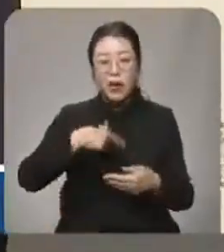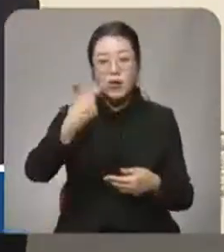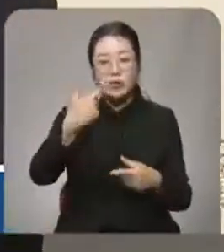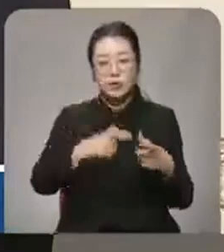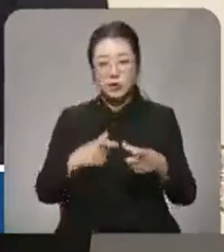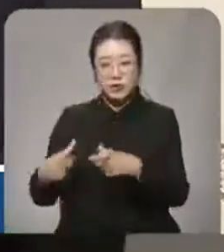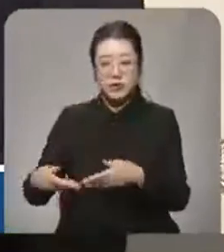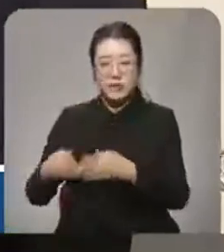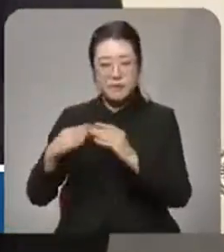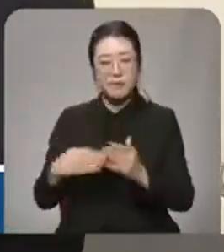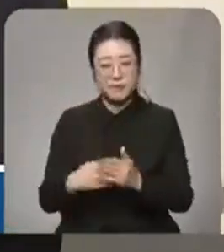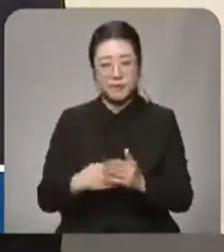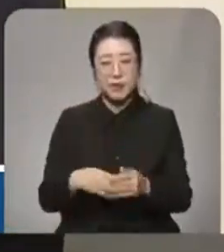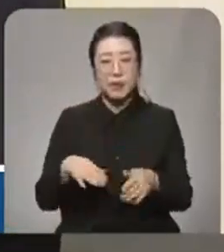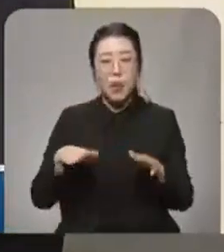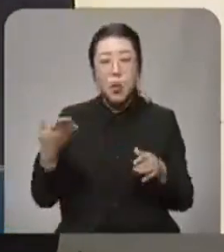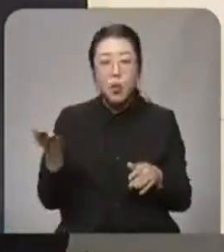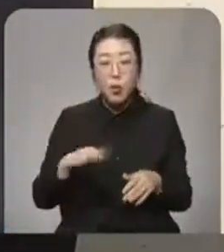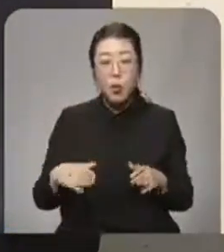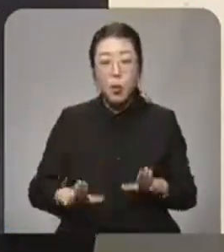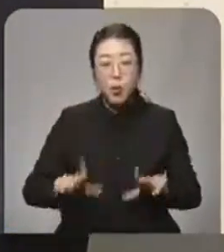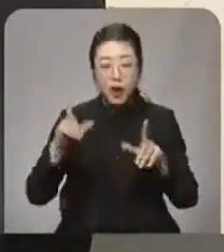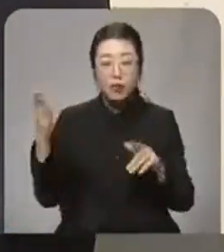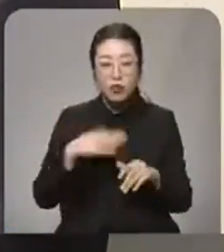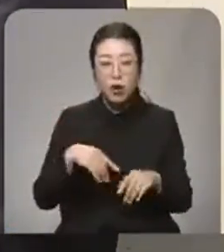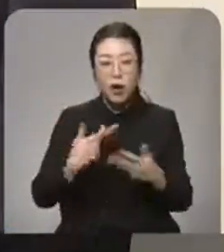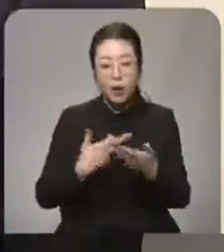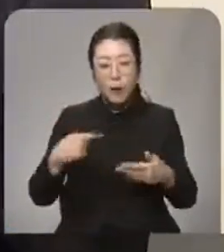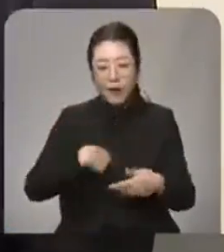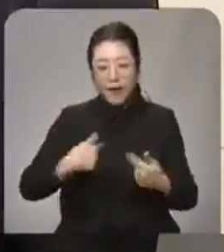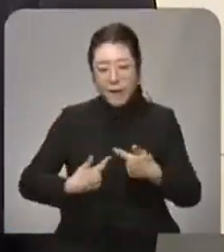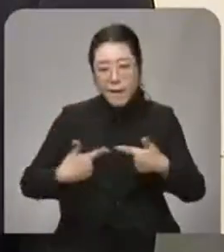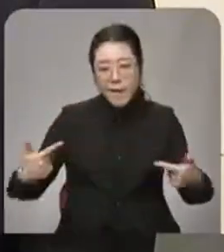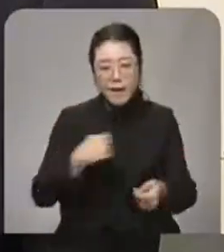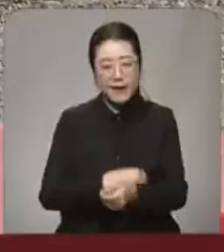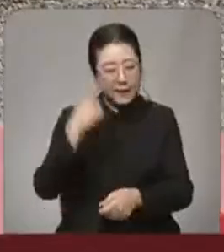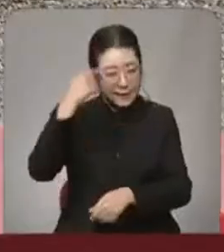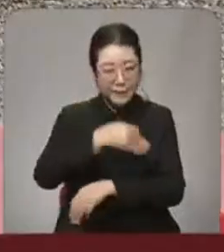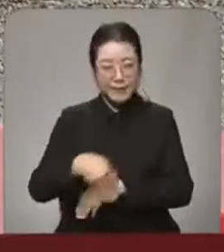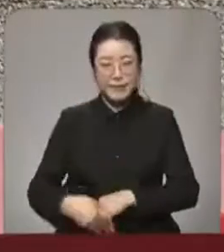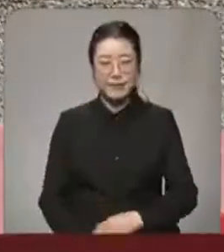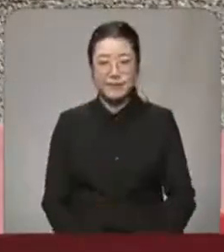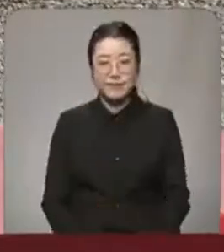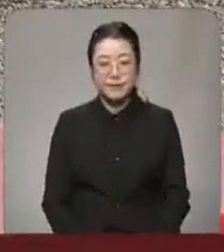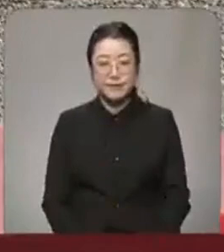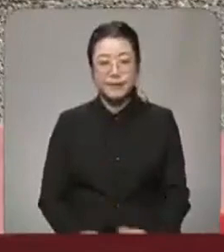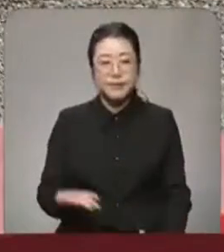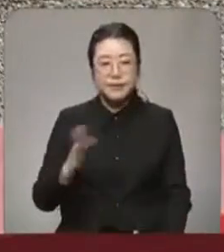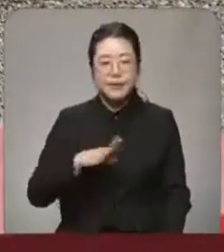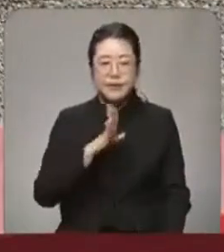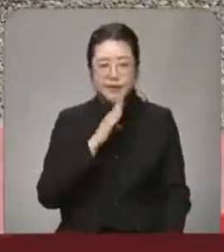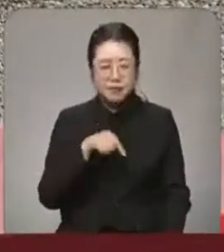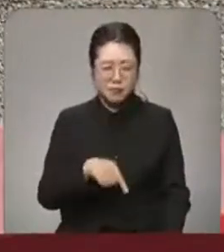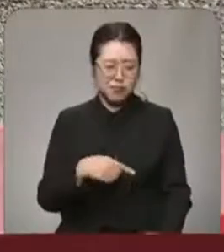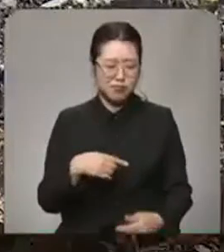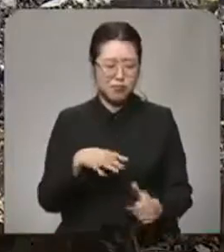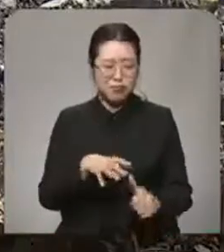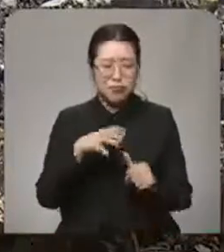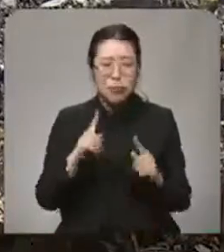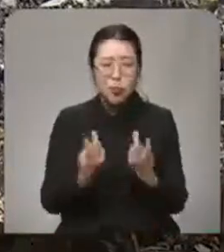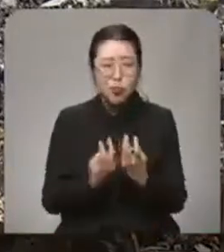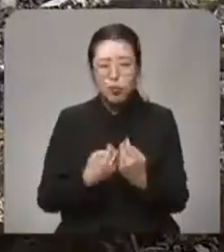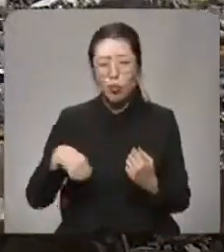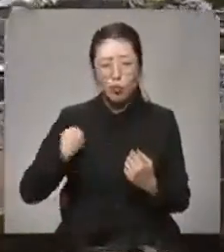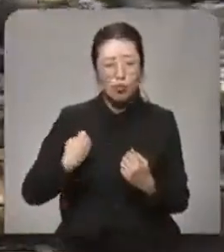한정돼 설치됐습니다. 그런데 올해부터는 강원도 전역으로 확대 설치될 예정입니다. 하지만 정작 시설 사용법을 몰라